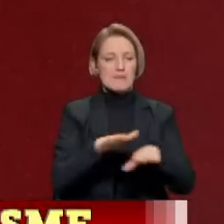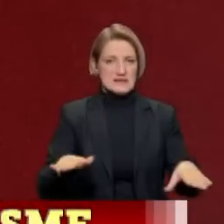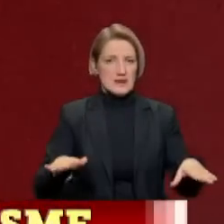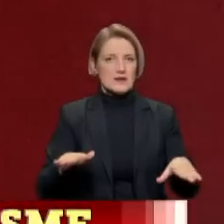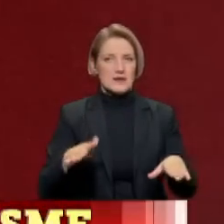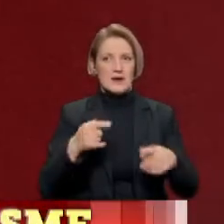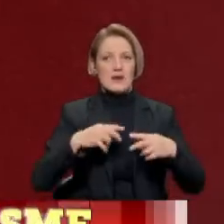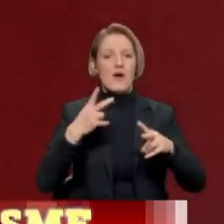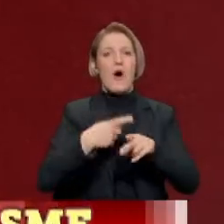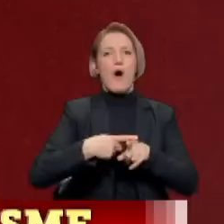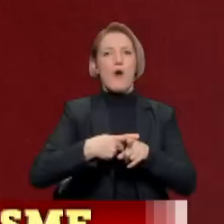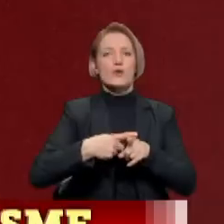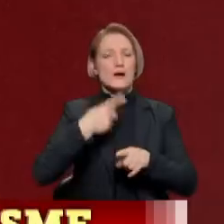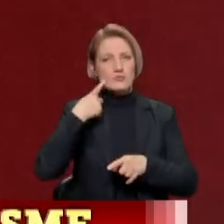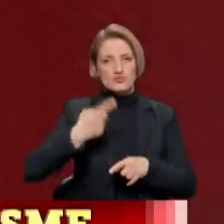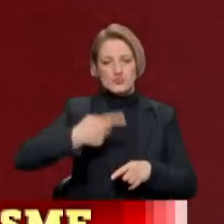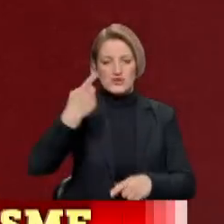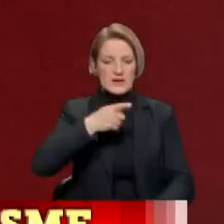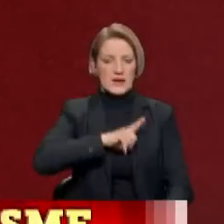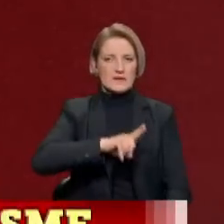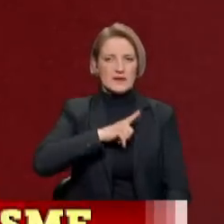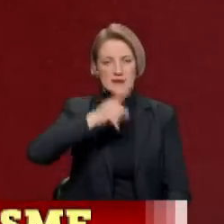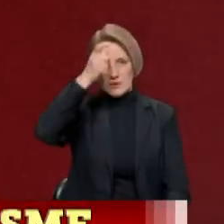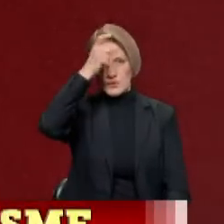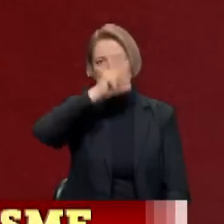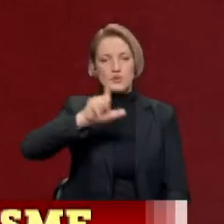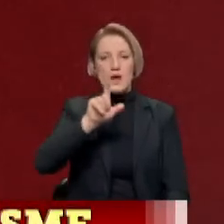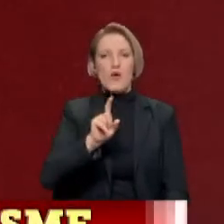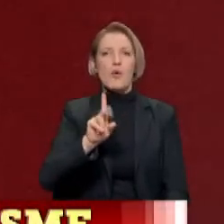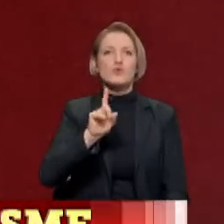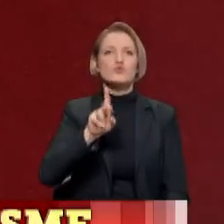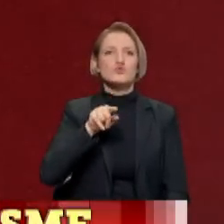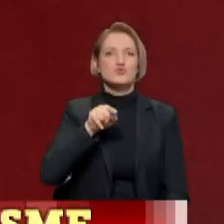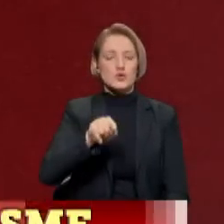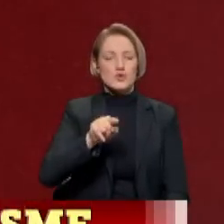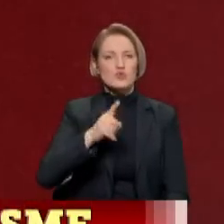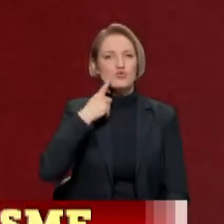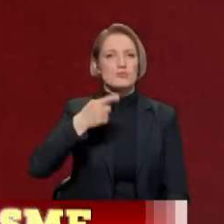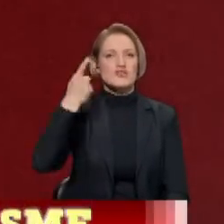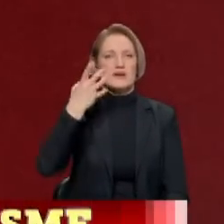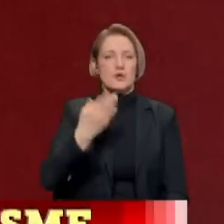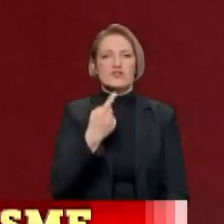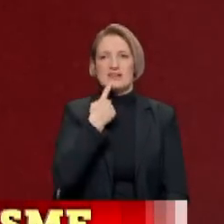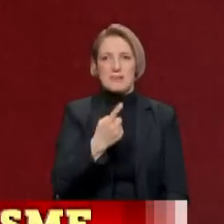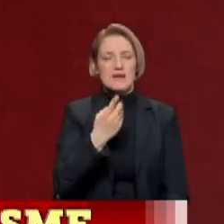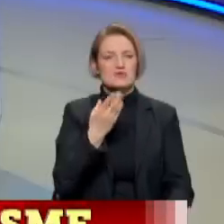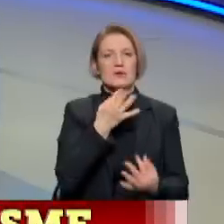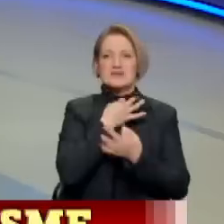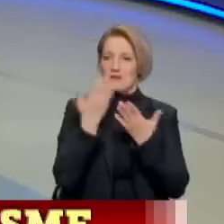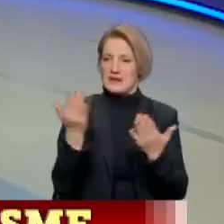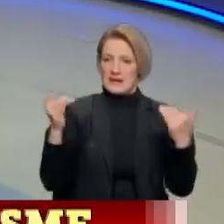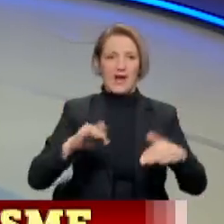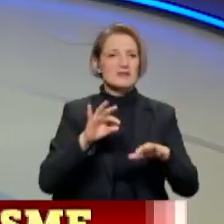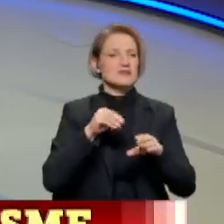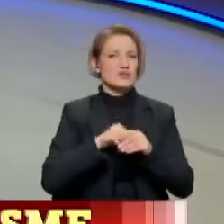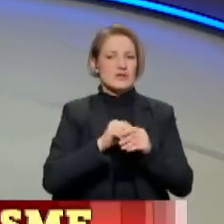Masa'nın ortak cumhurbaşkanı adayı Türkiye'nin 13. Cumhurbaşkanı olacak demek. Efendim çok teşekkür ederim. Ben geldiğiniz